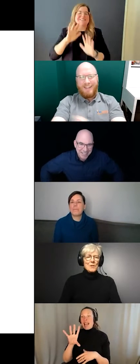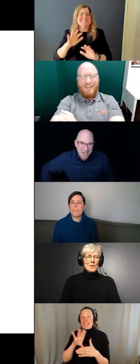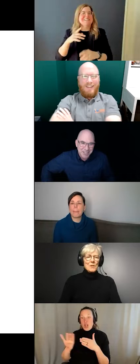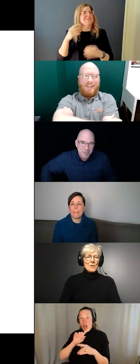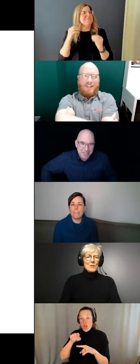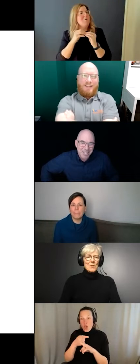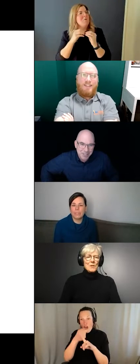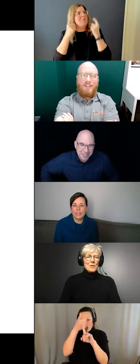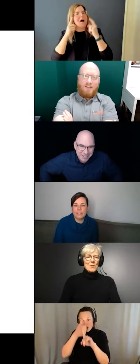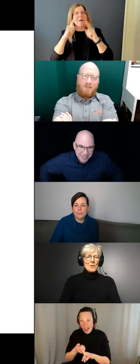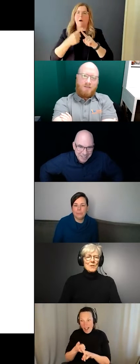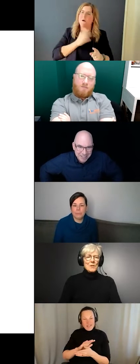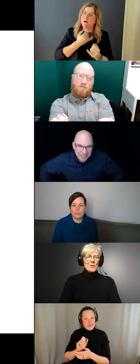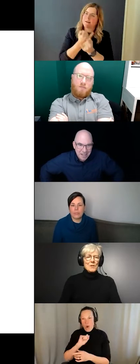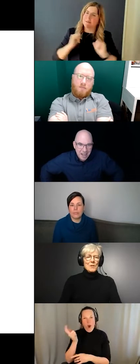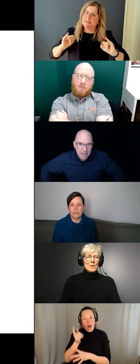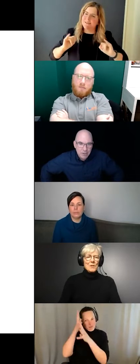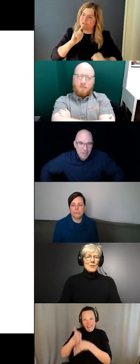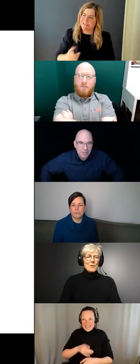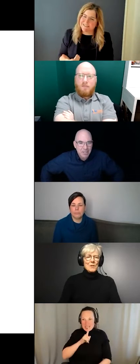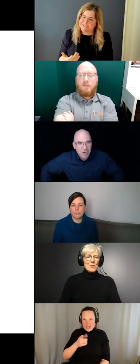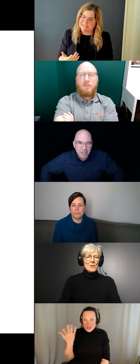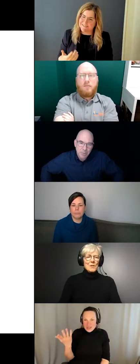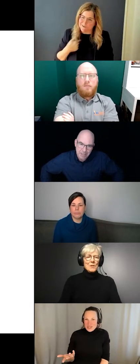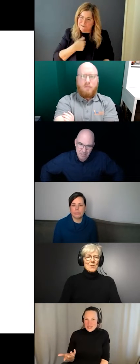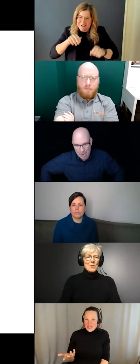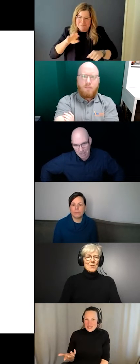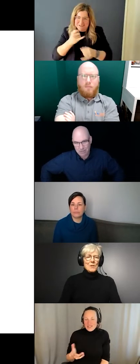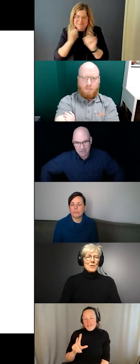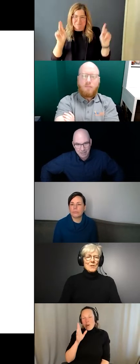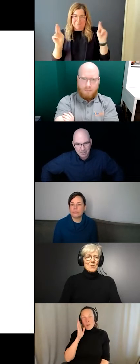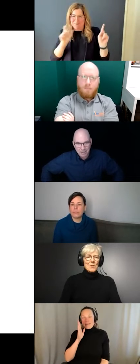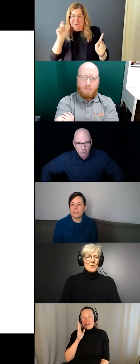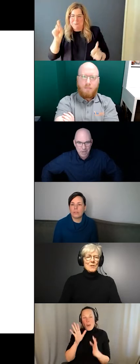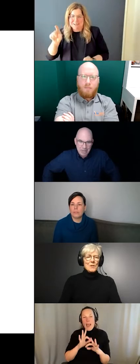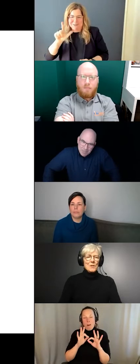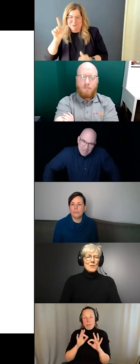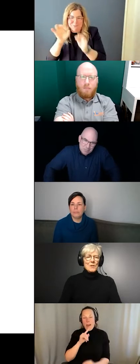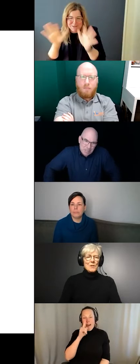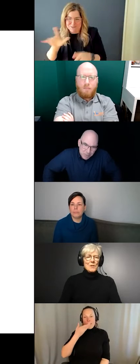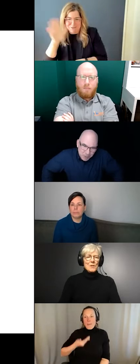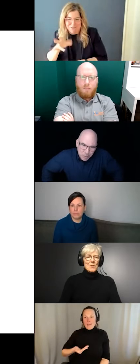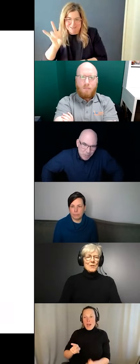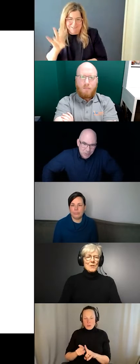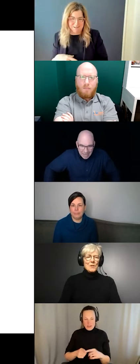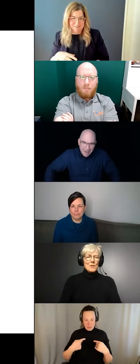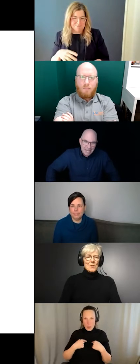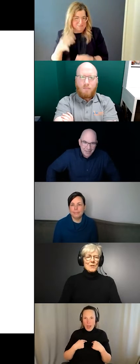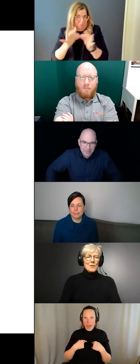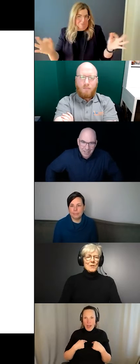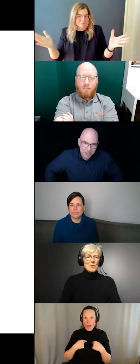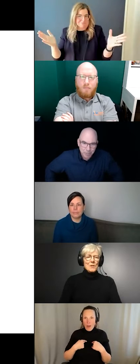cassés 75 pièces de l'heure et on serait tous banqueroutes. Donc, en tout sérieux, on doit penser à